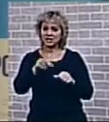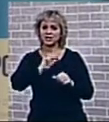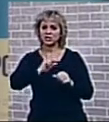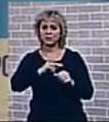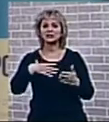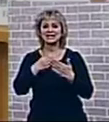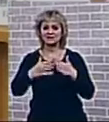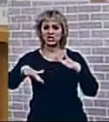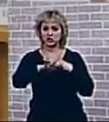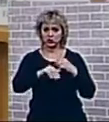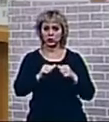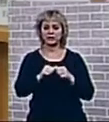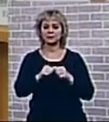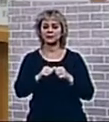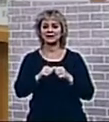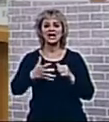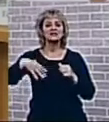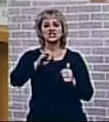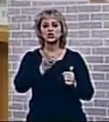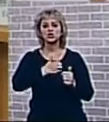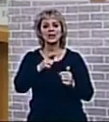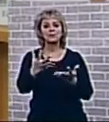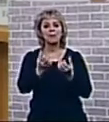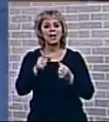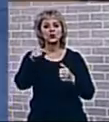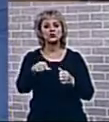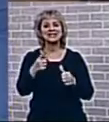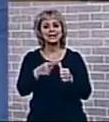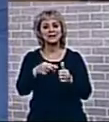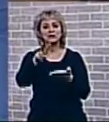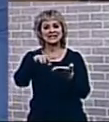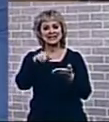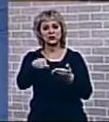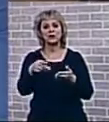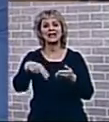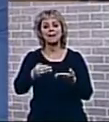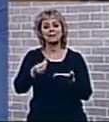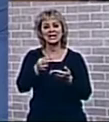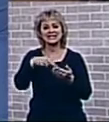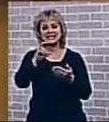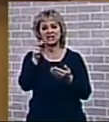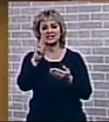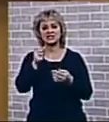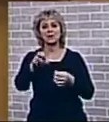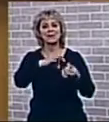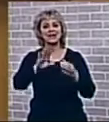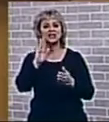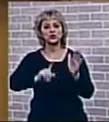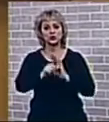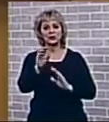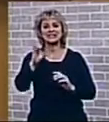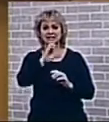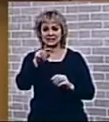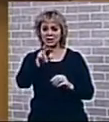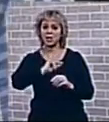по которой они могли бы работать на своей территории. Все желающие получат именной сертификат на оплату кружка или секции. Проект заработает уже с